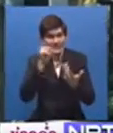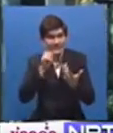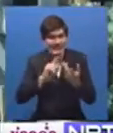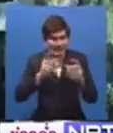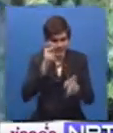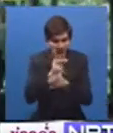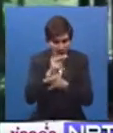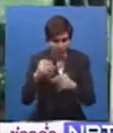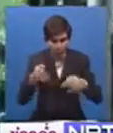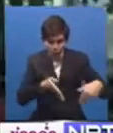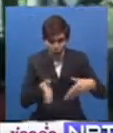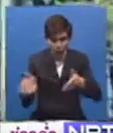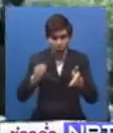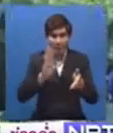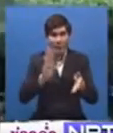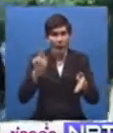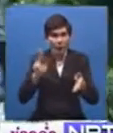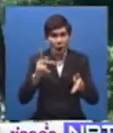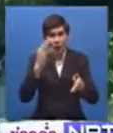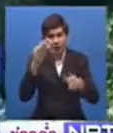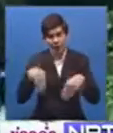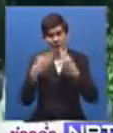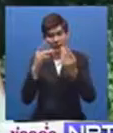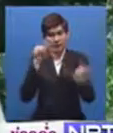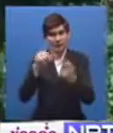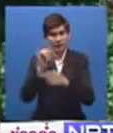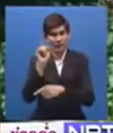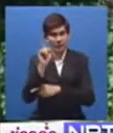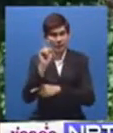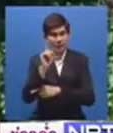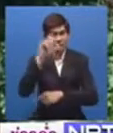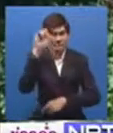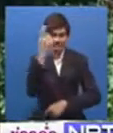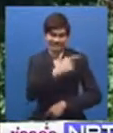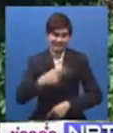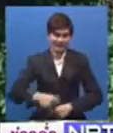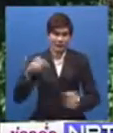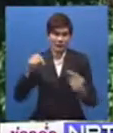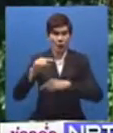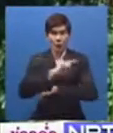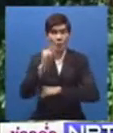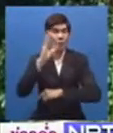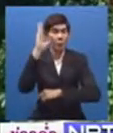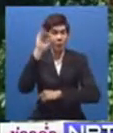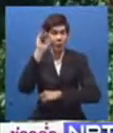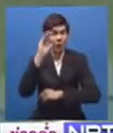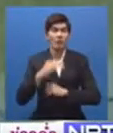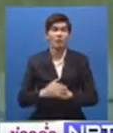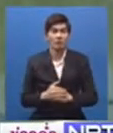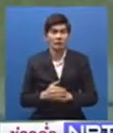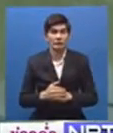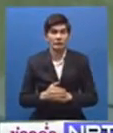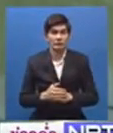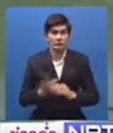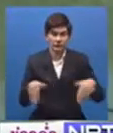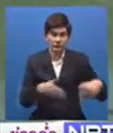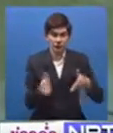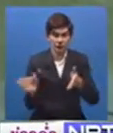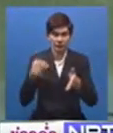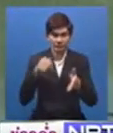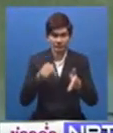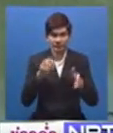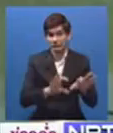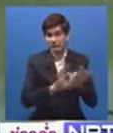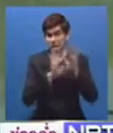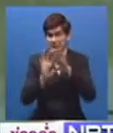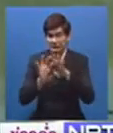ภายในคลองบางกรวยถวายแด่พระบาทสมเด็จพระเจ้าอยู่หัวได้นในวันพ่อแห่งชาติสำหรับคลองบางกรวยซึ่งเชื่อม